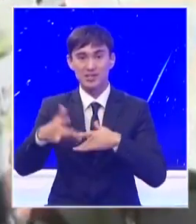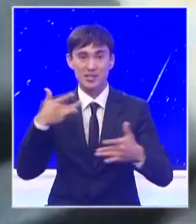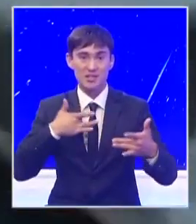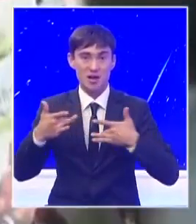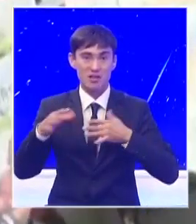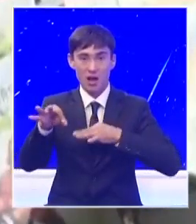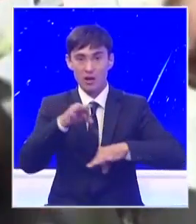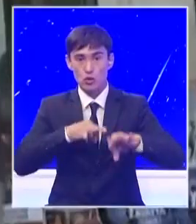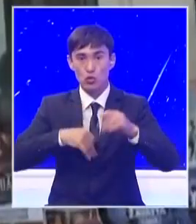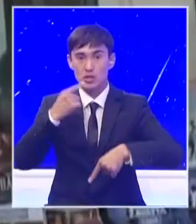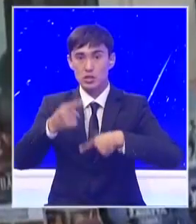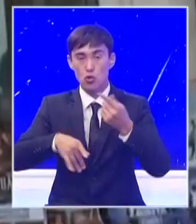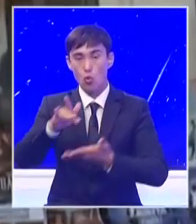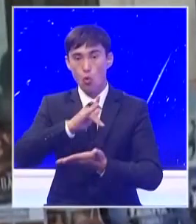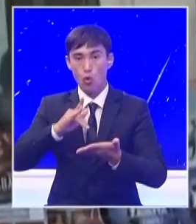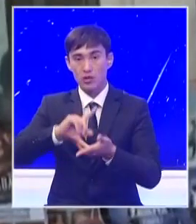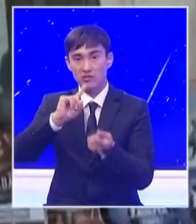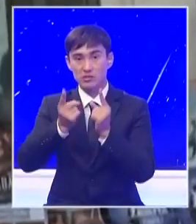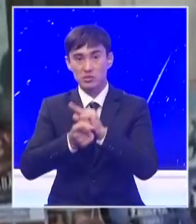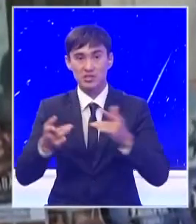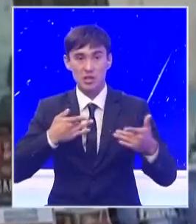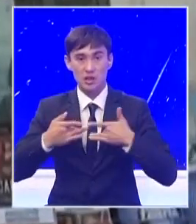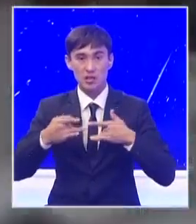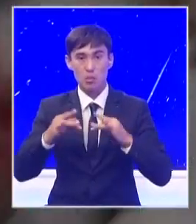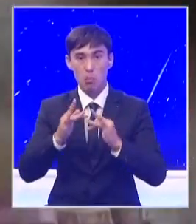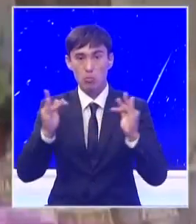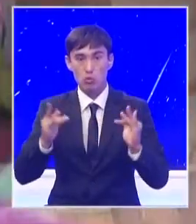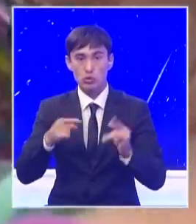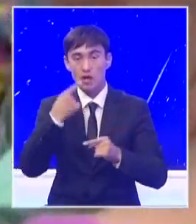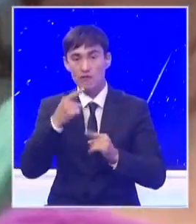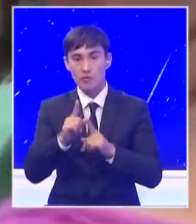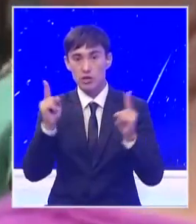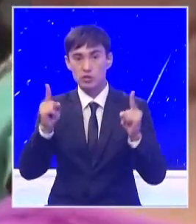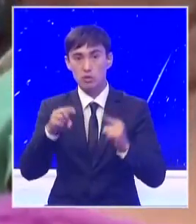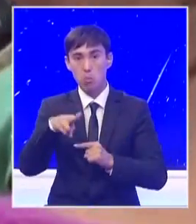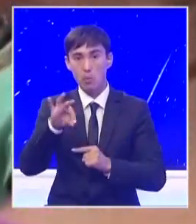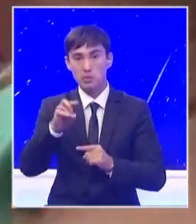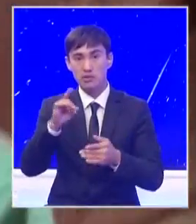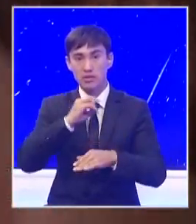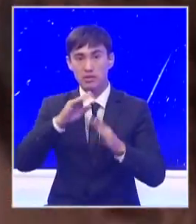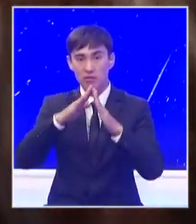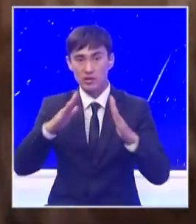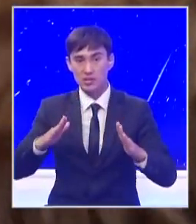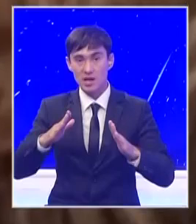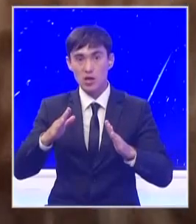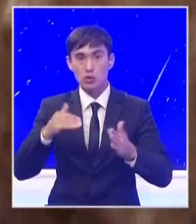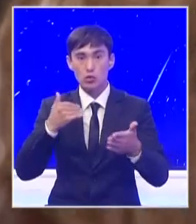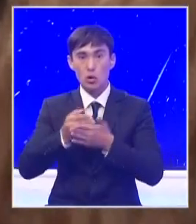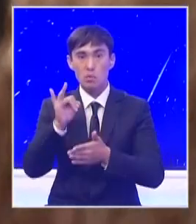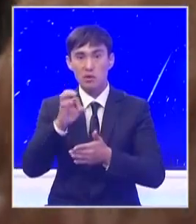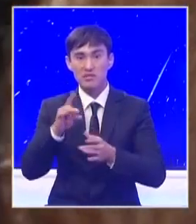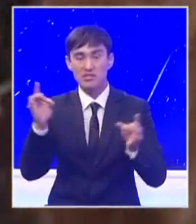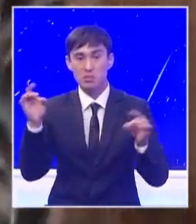и архитектурное наследие города трансформируется в театральные подмостки. От величественного папского дворца до импровизированных площадок в